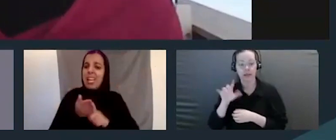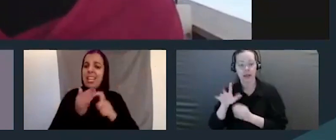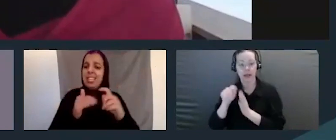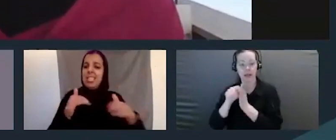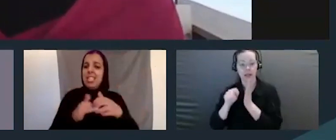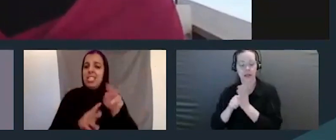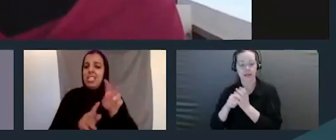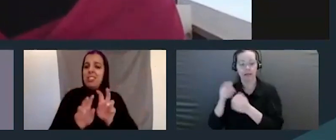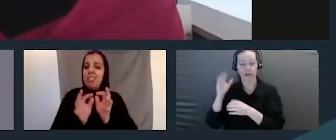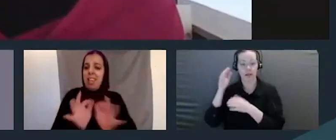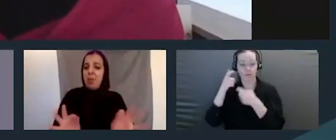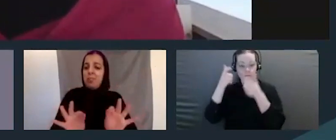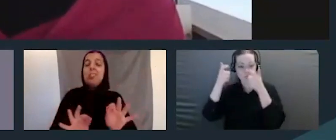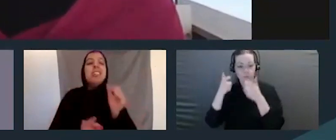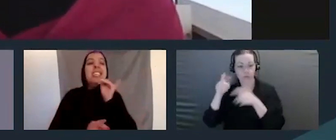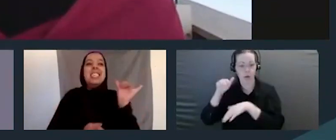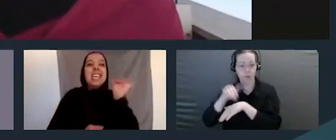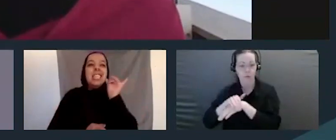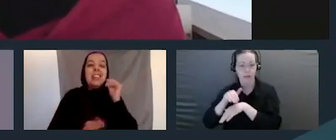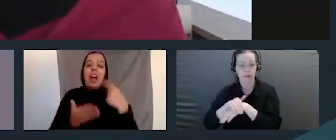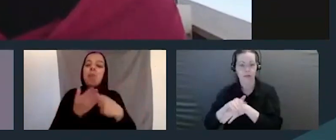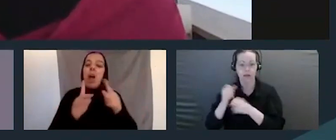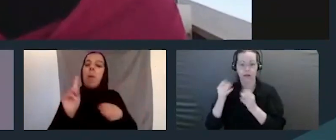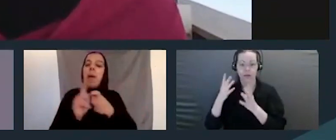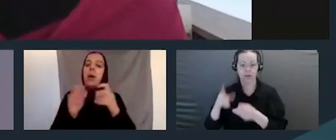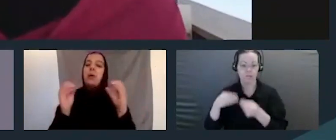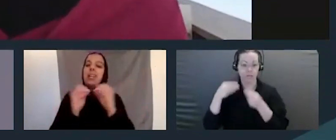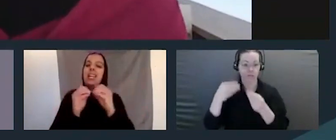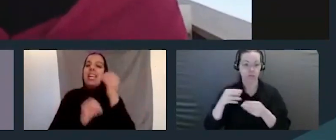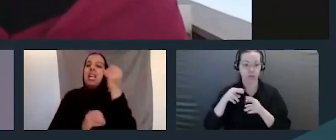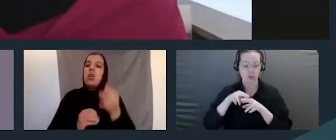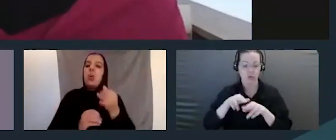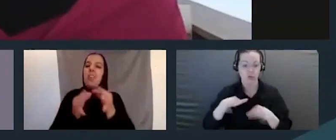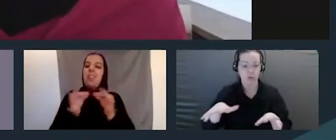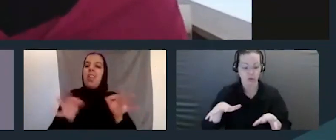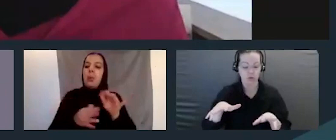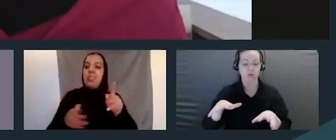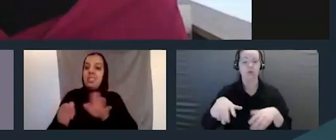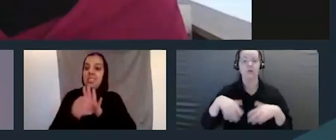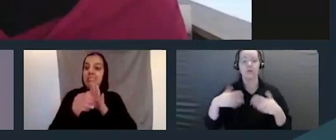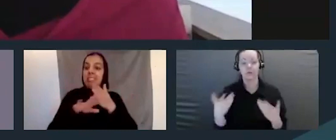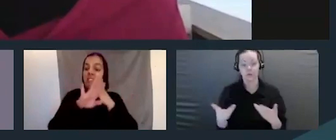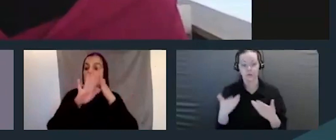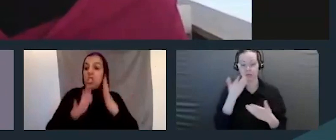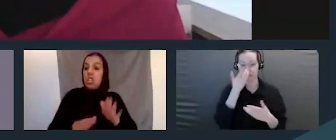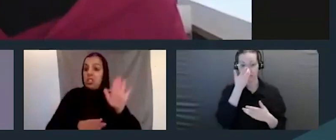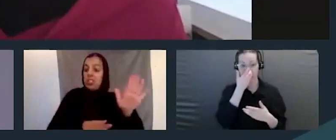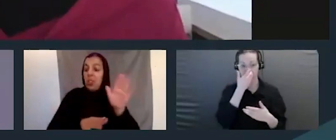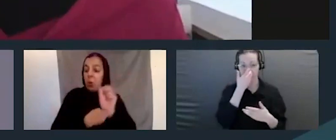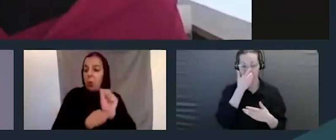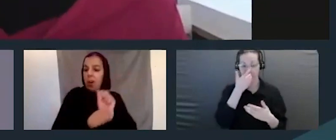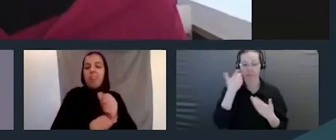avec les défenseurs des langues autochtones. Et c'était tous des fortes présentations.